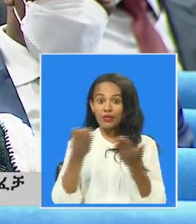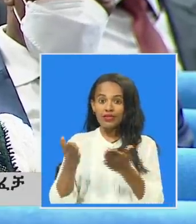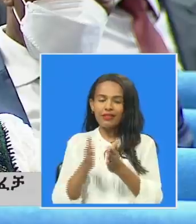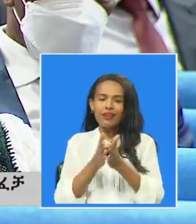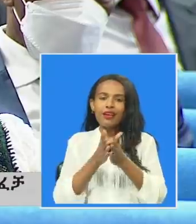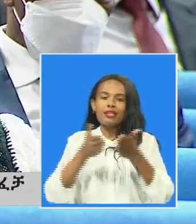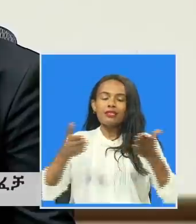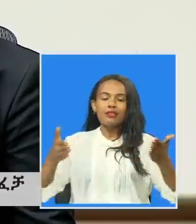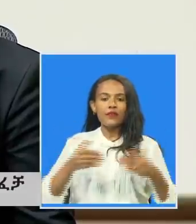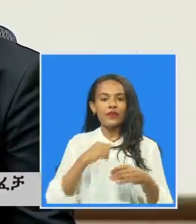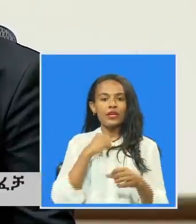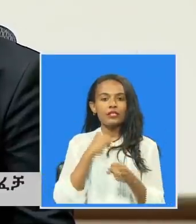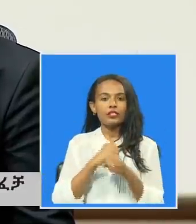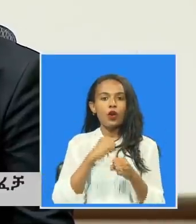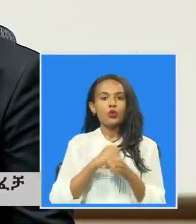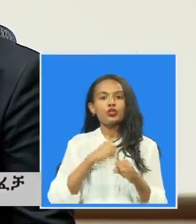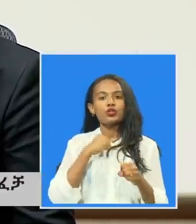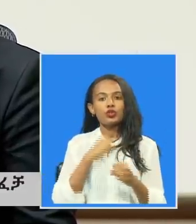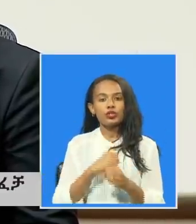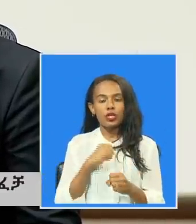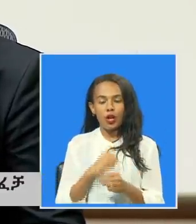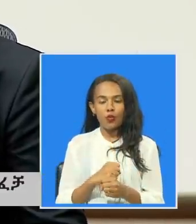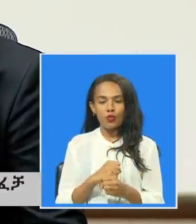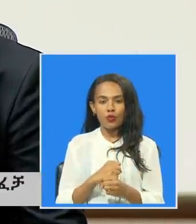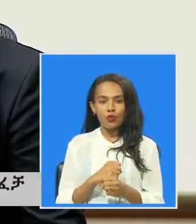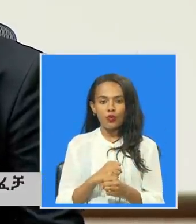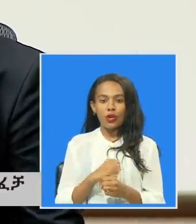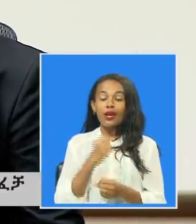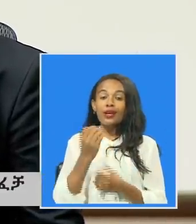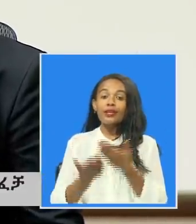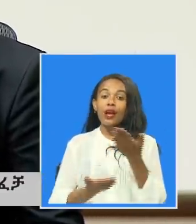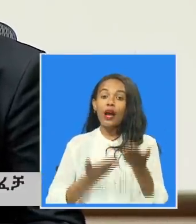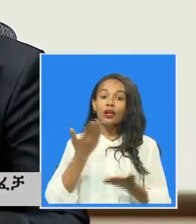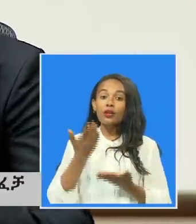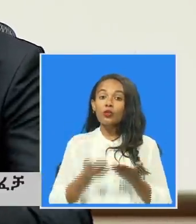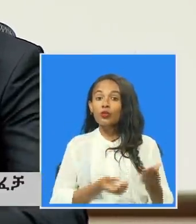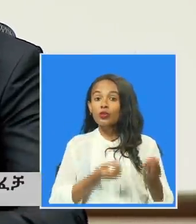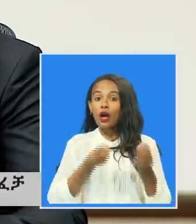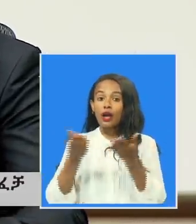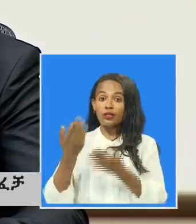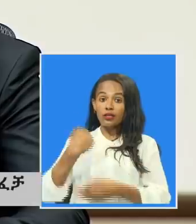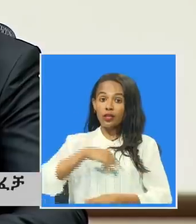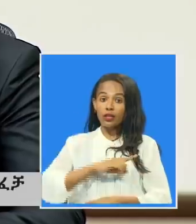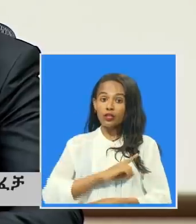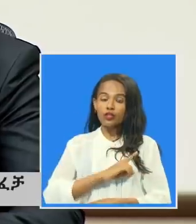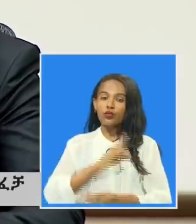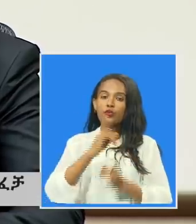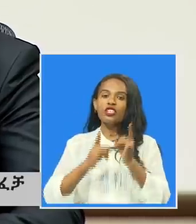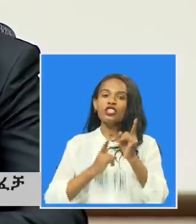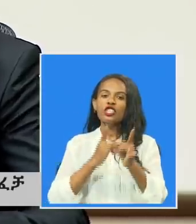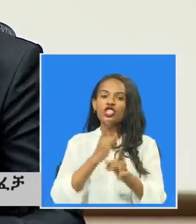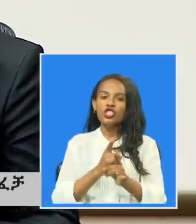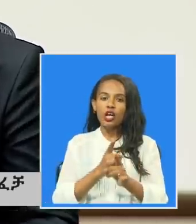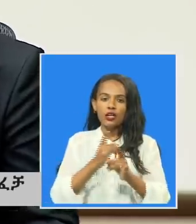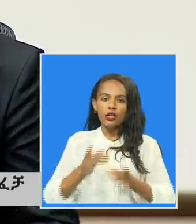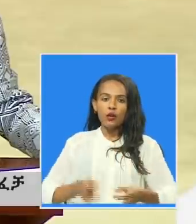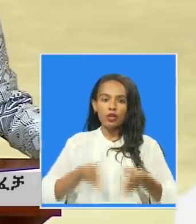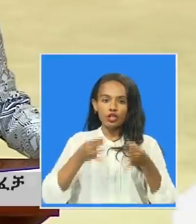ሰፊ ስራዎች ይሰራሉ። ያገልግሎት አሰጣጣችን ወደ ዲጂታል